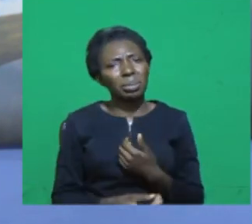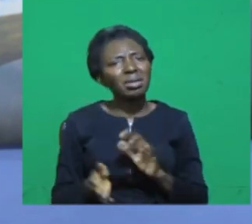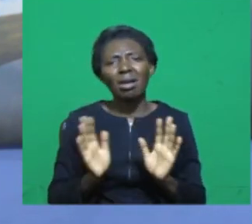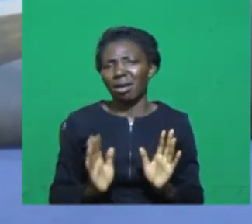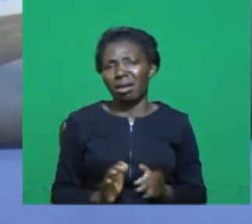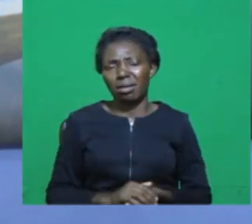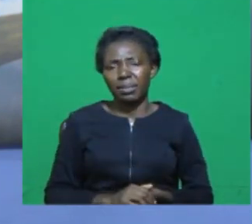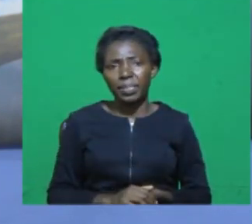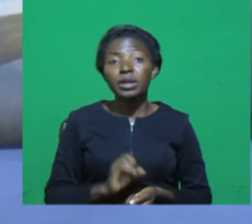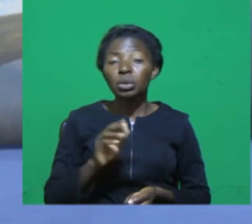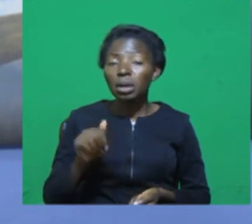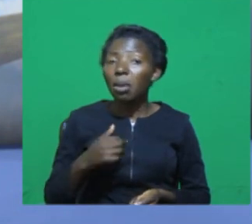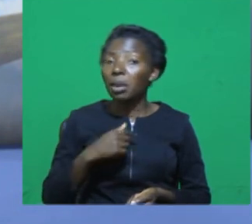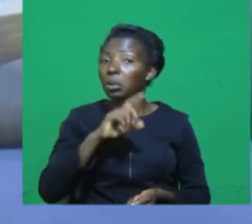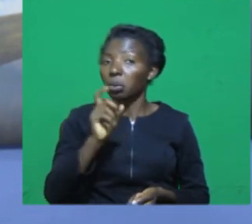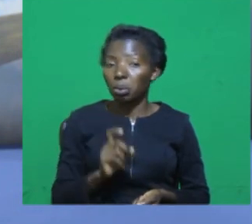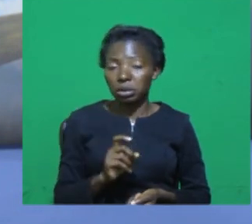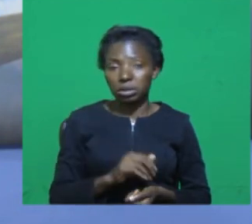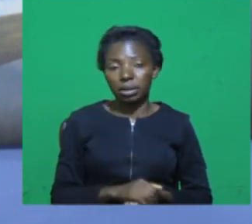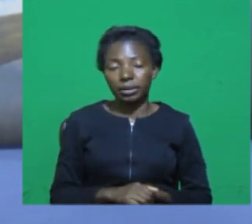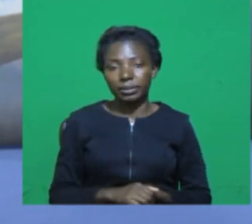zvimwari. But pane mubvunzo wangu pastor,